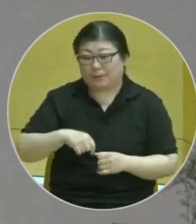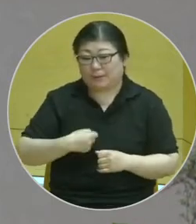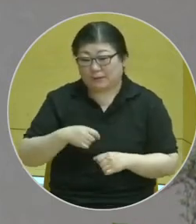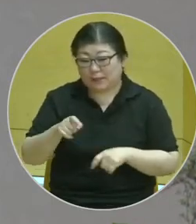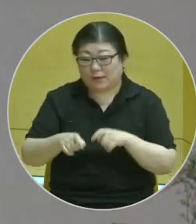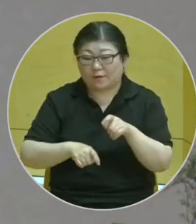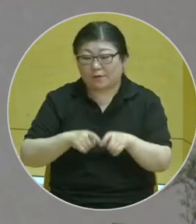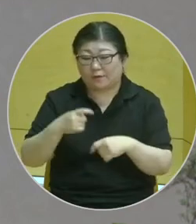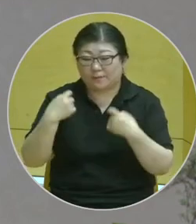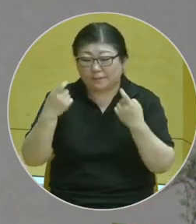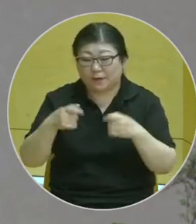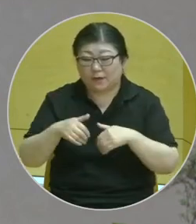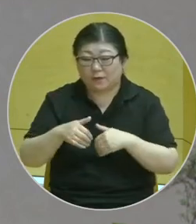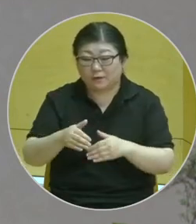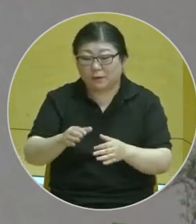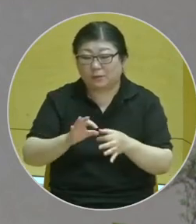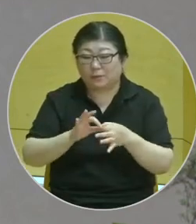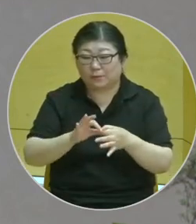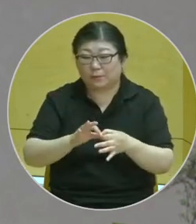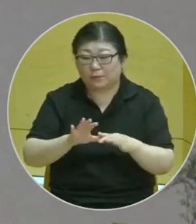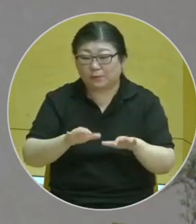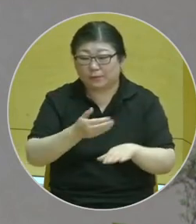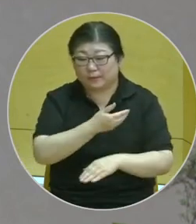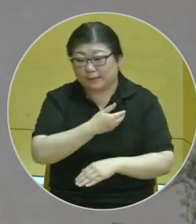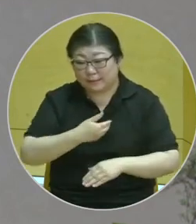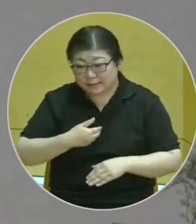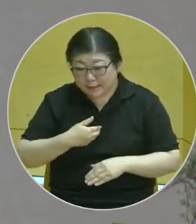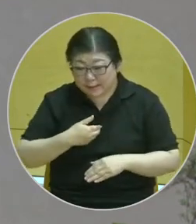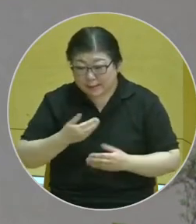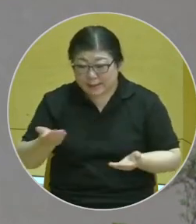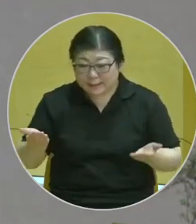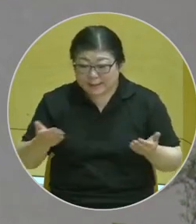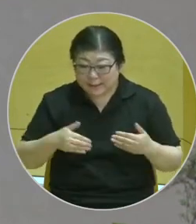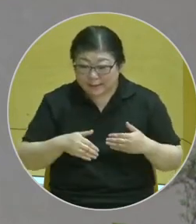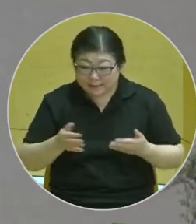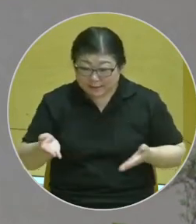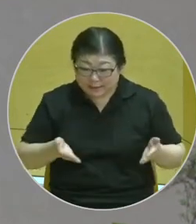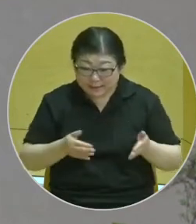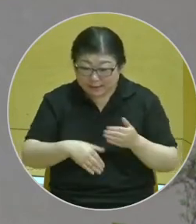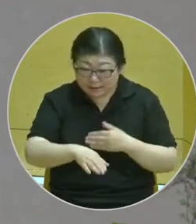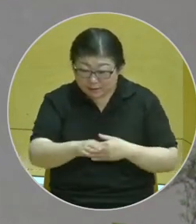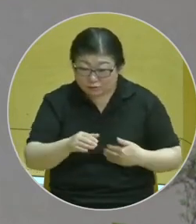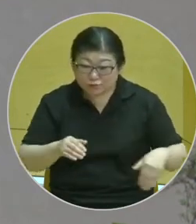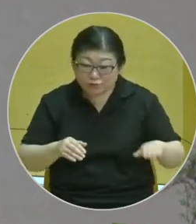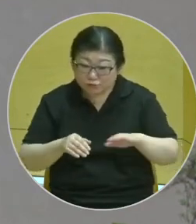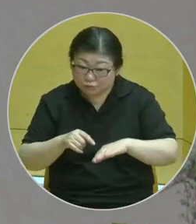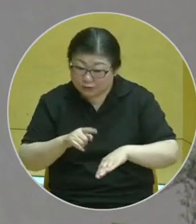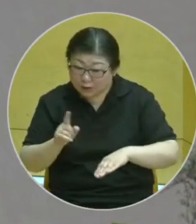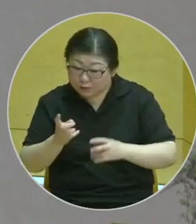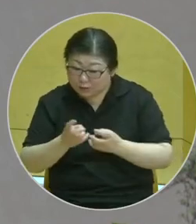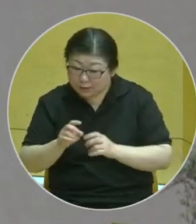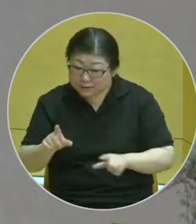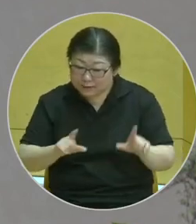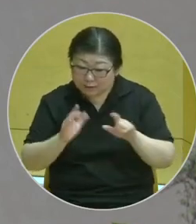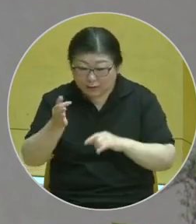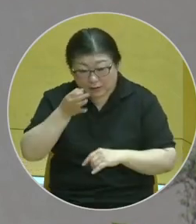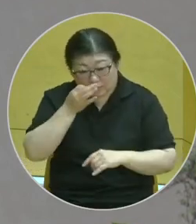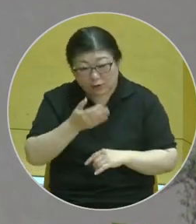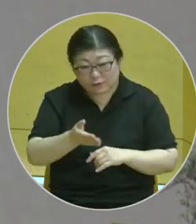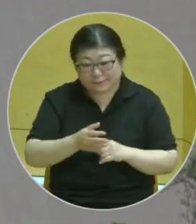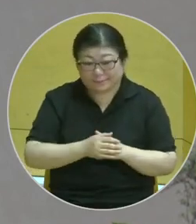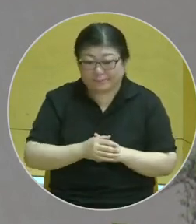여정을 통해서 오늘 제자의 길을 걸어가는 오늘 우리에게 제 자리는 사람들은 어떻게 살아야 되는가